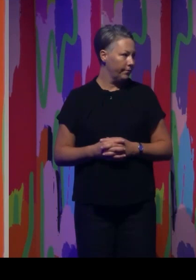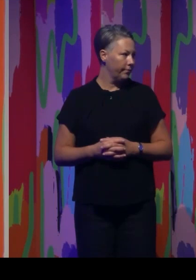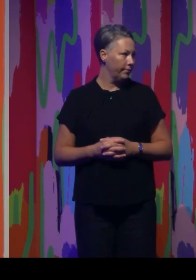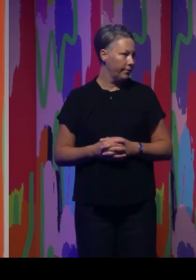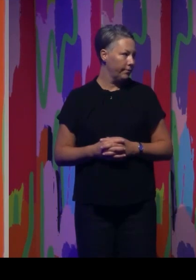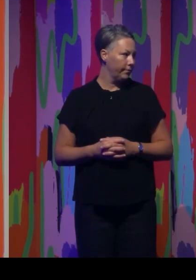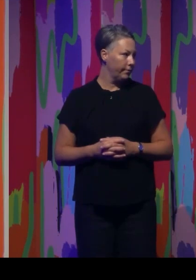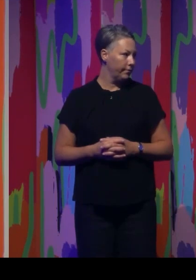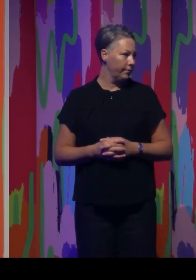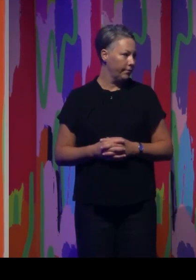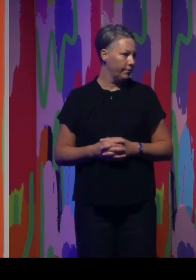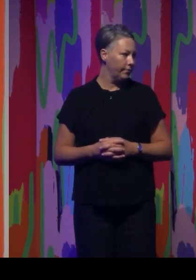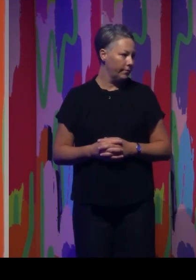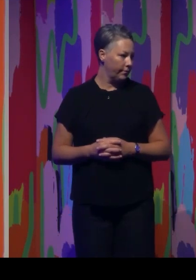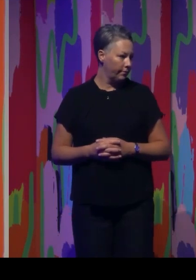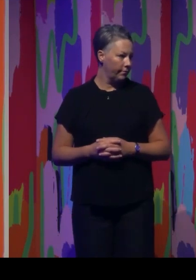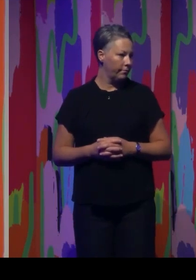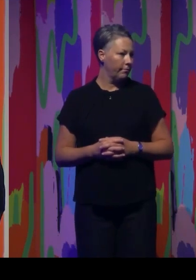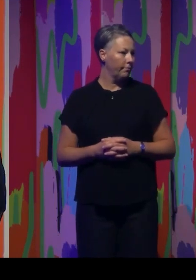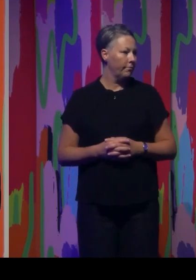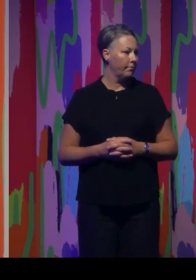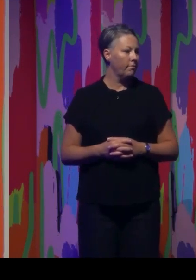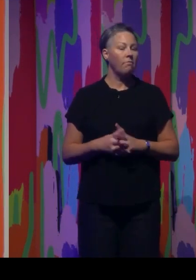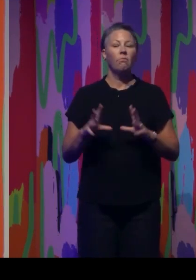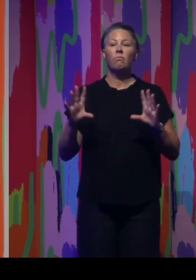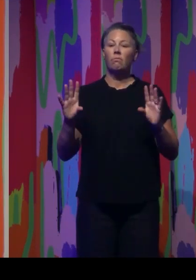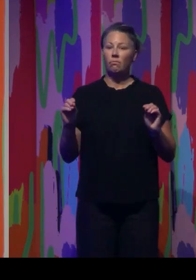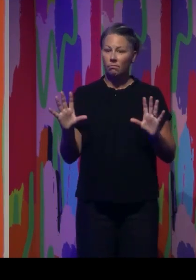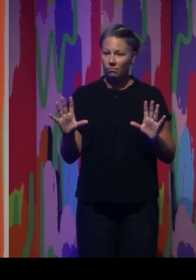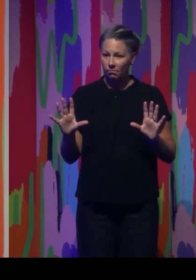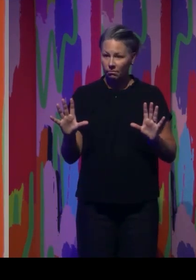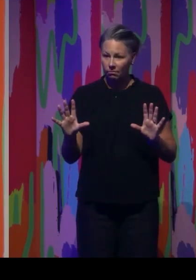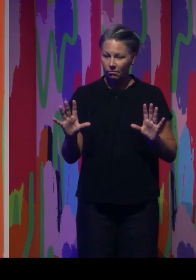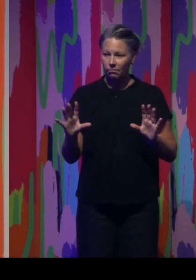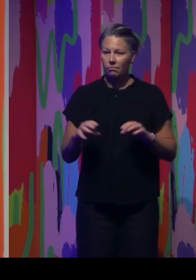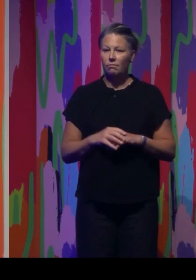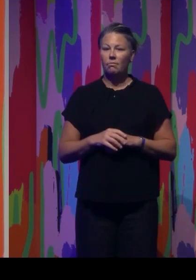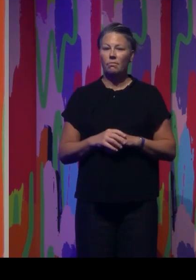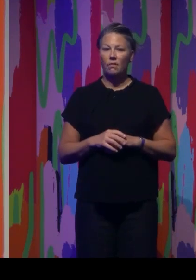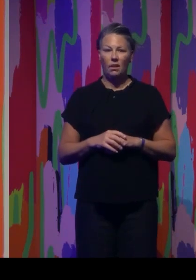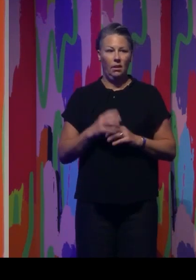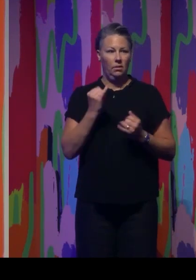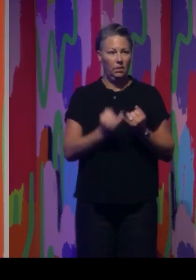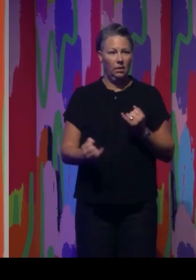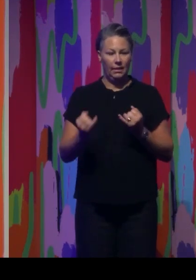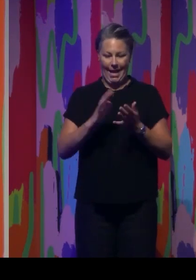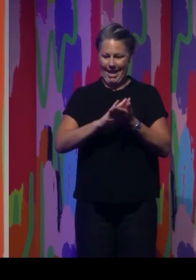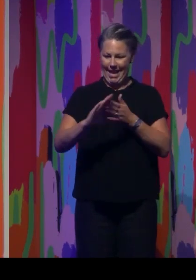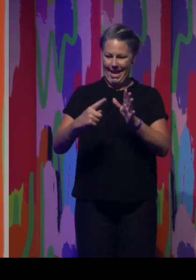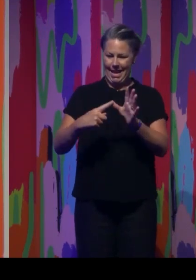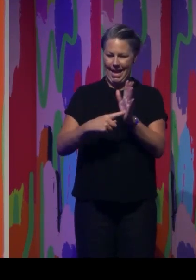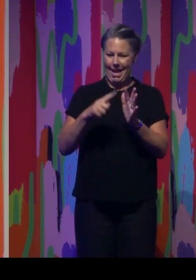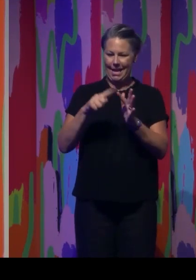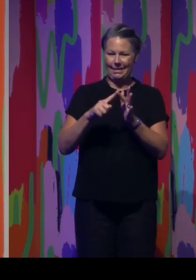অনুভূতিটা সেই জায়গা থেকে আমার এই অনুভূতিটা শুরু হয় সিন্স দেন দ্য সেন্স অফ হেট ক্রাইম অর আন্ডারস্ট্যান্ডিং অফ দ্য হেট